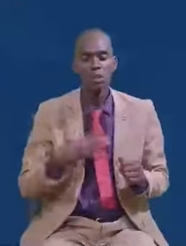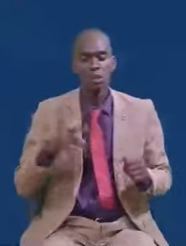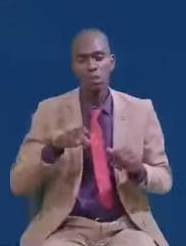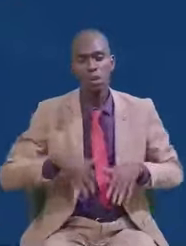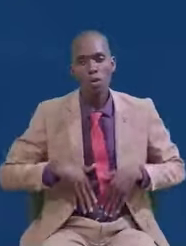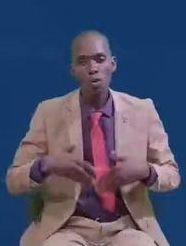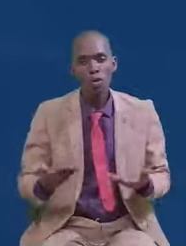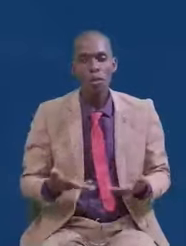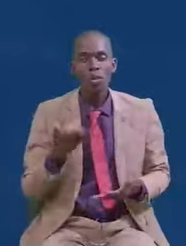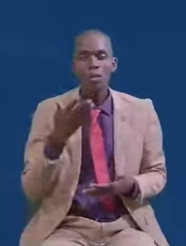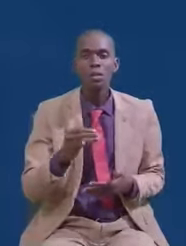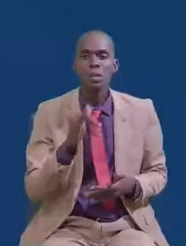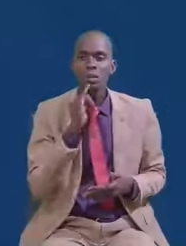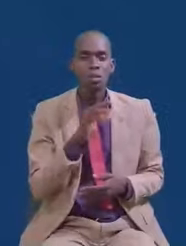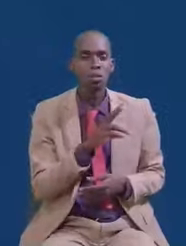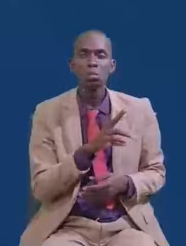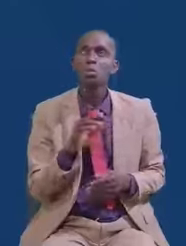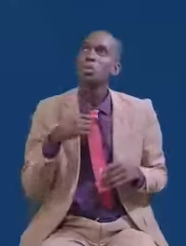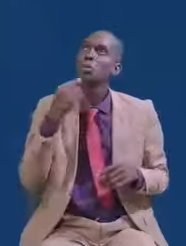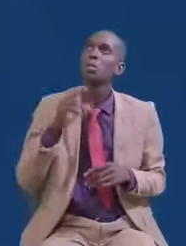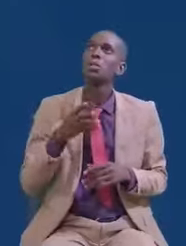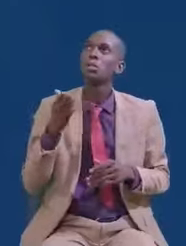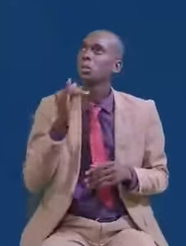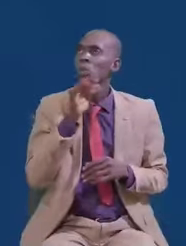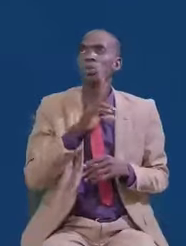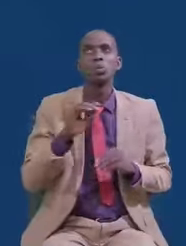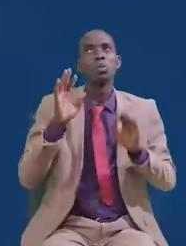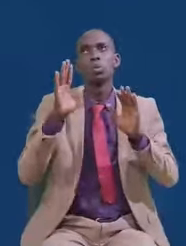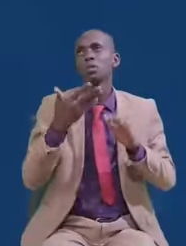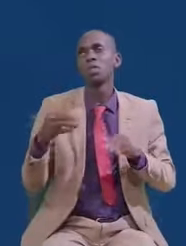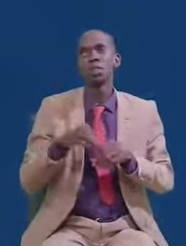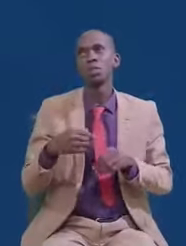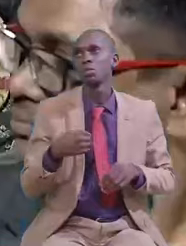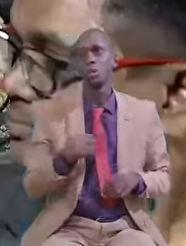il n'y a rien de merveilleux en moi, c'est seulement en Christ